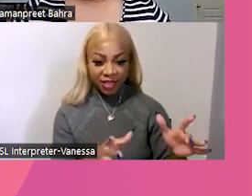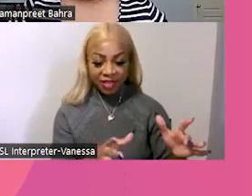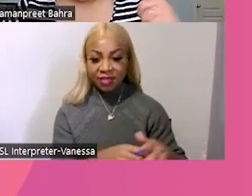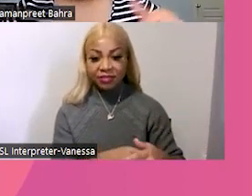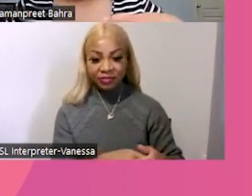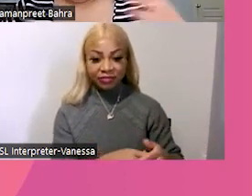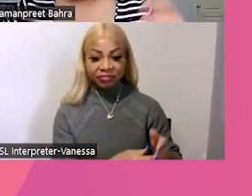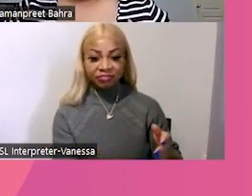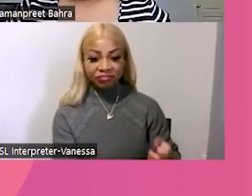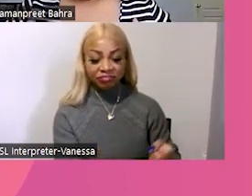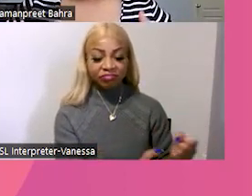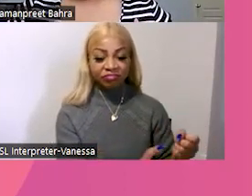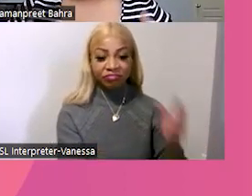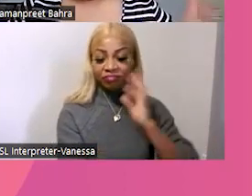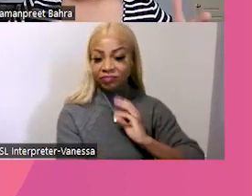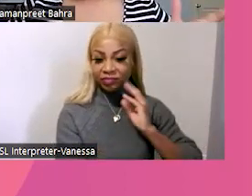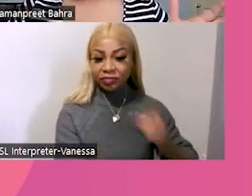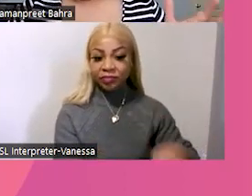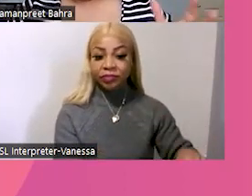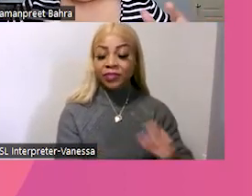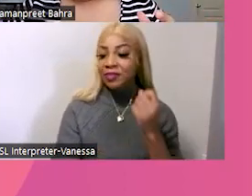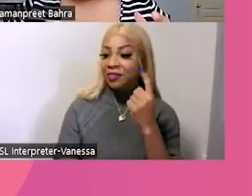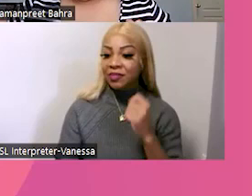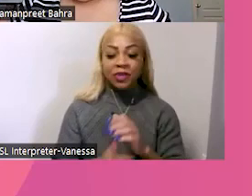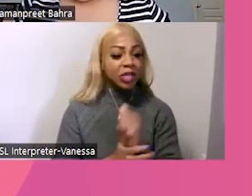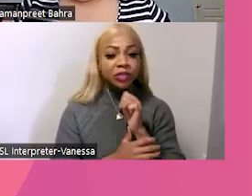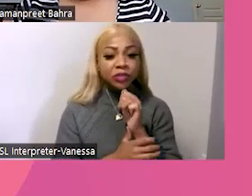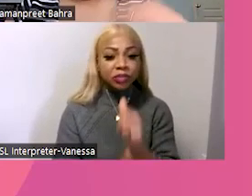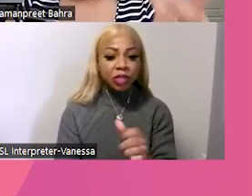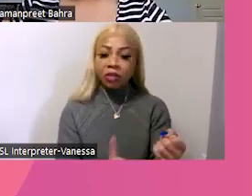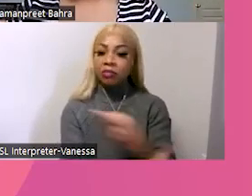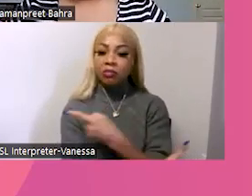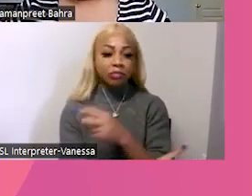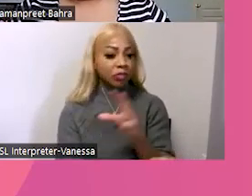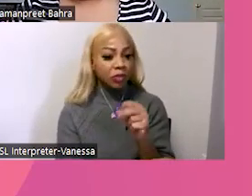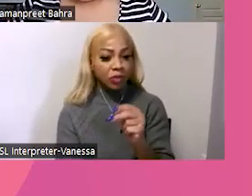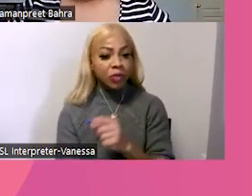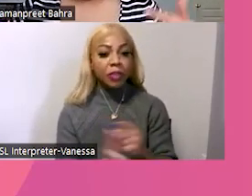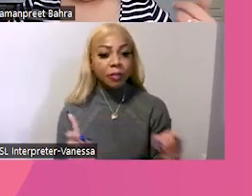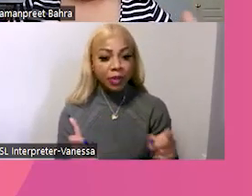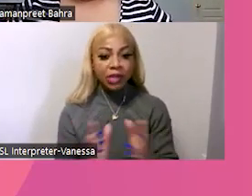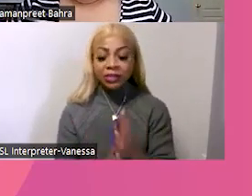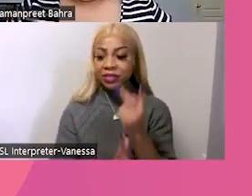sont perçus comme autres, comme un objet. Et là, on peut se permettre de